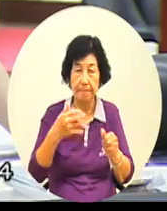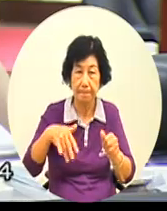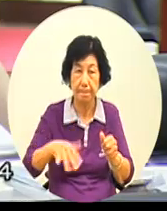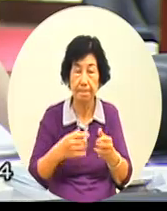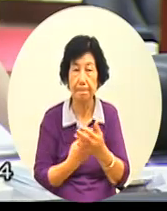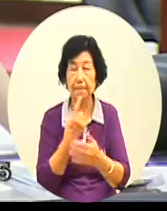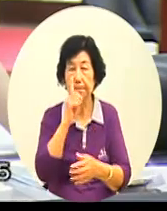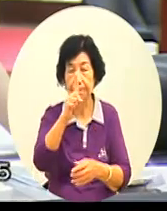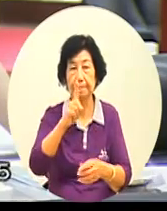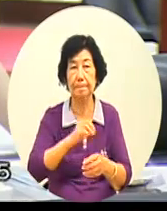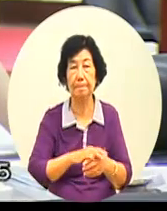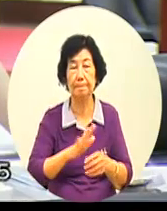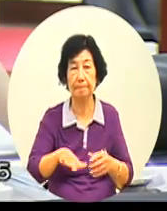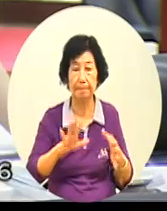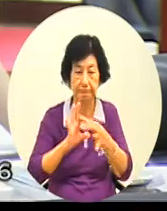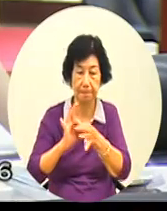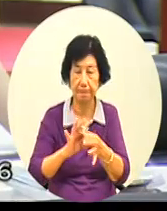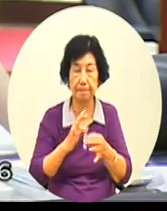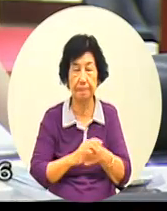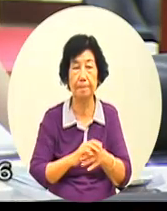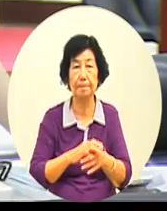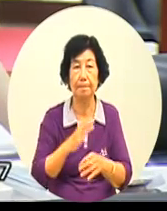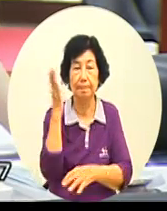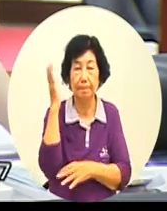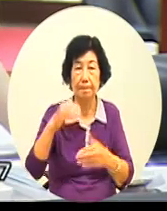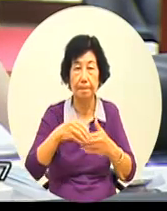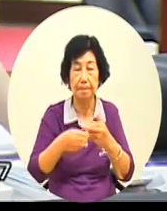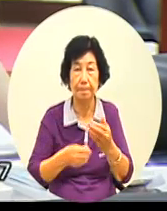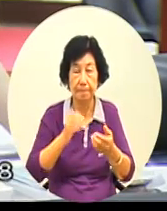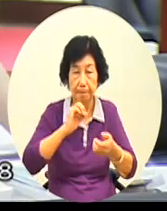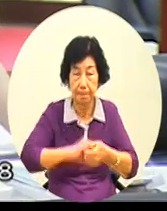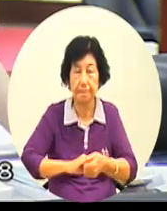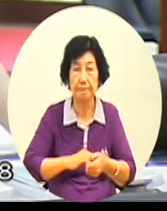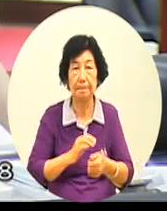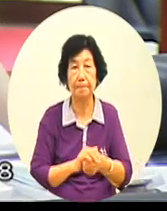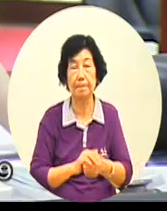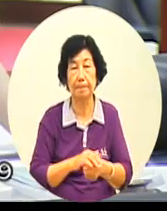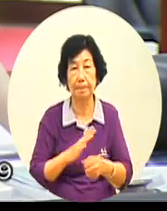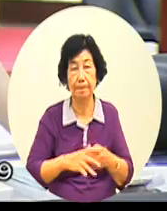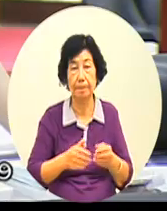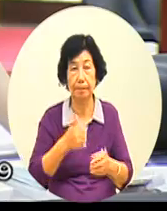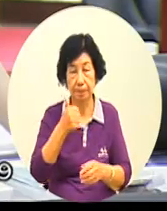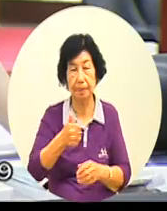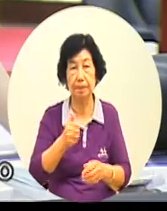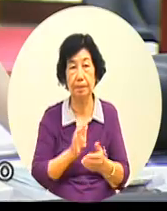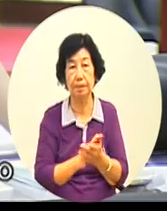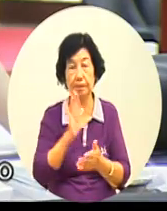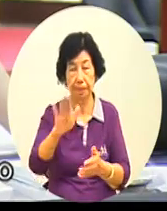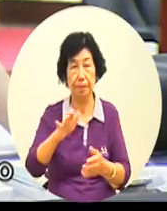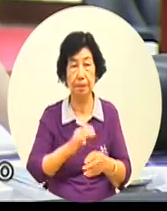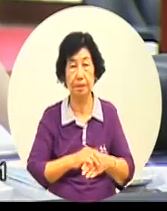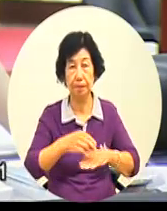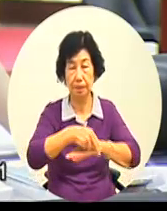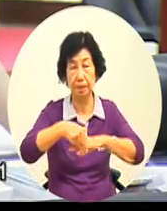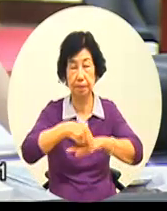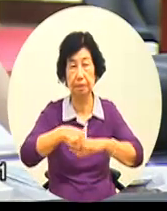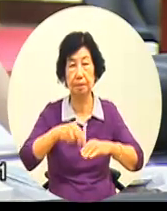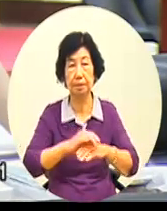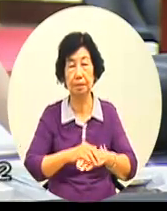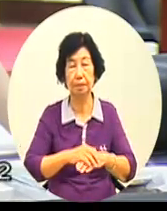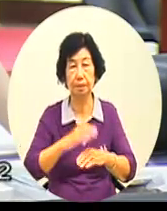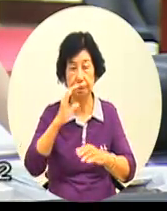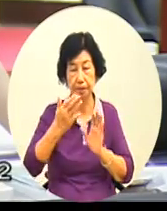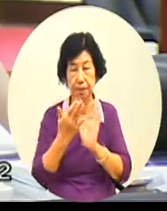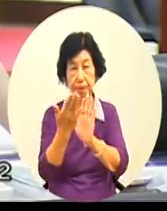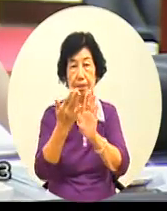的福利政策，我觉得给予单身者一个很好的 未来的规划方向，让他们